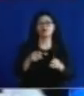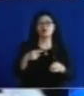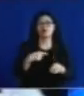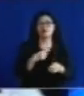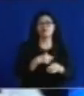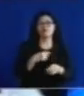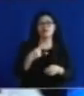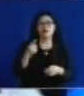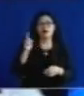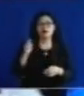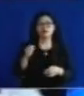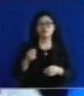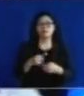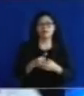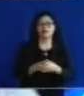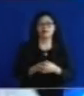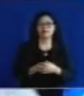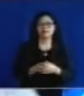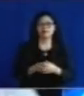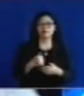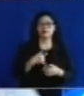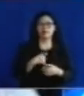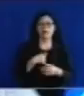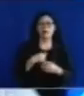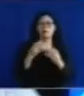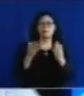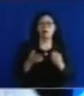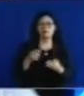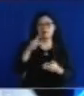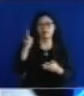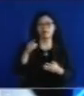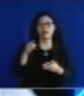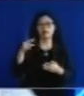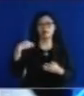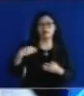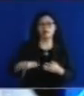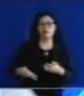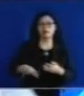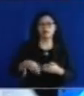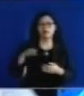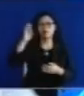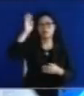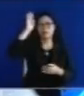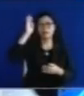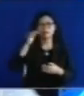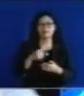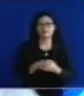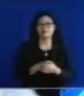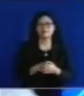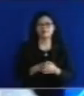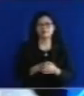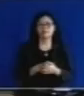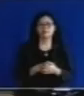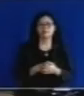lewat DAU, lewat DAK, dan tercara anggaran. Saya mau tanya kepada Wakil Bupati Mas Aim, teman saya waktu dewan, ya, saudara-saudara.